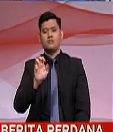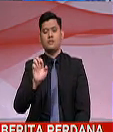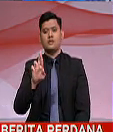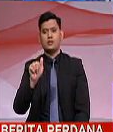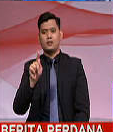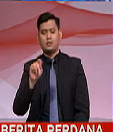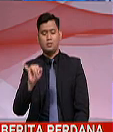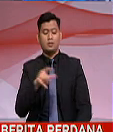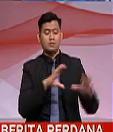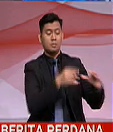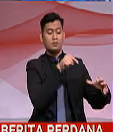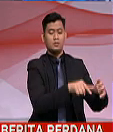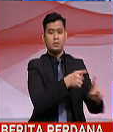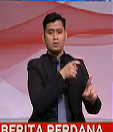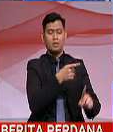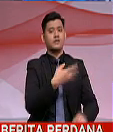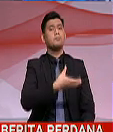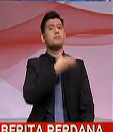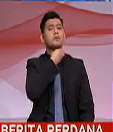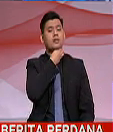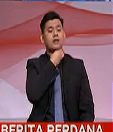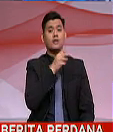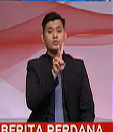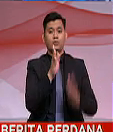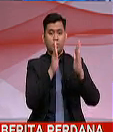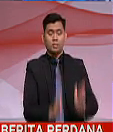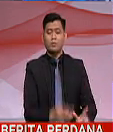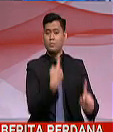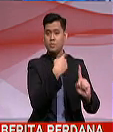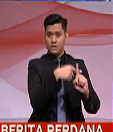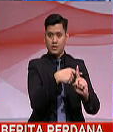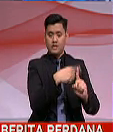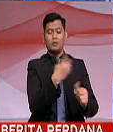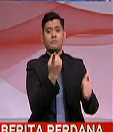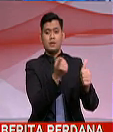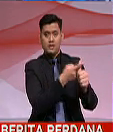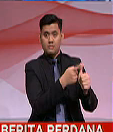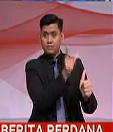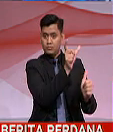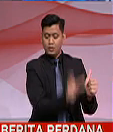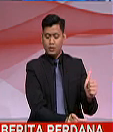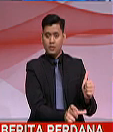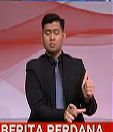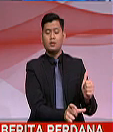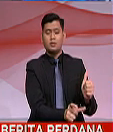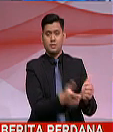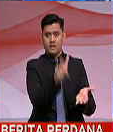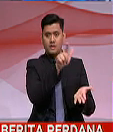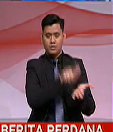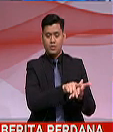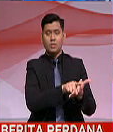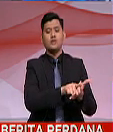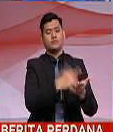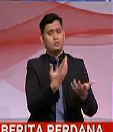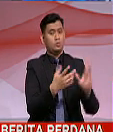di Perak, dua kes disahkan positif. Kes pertama iaitu kes ke-9050 dilaporkan pada